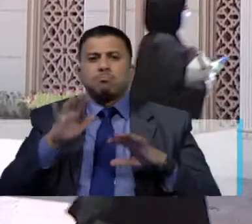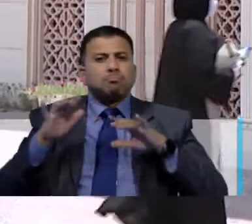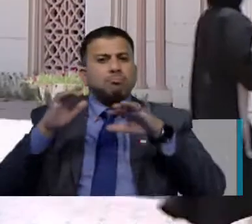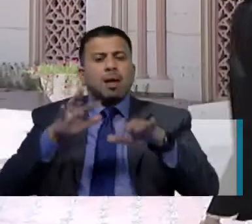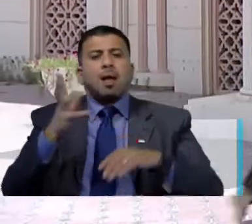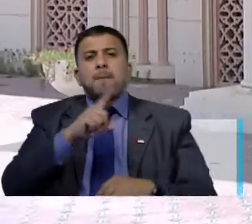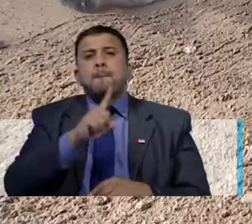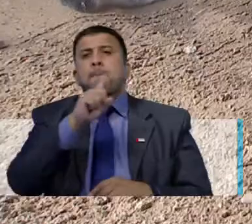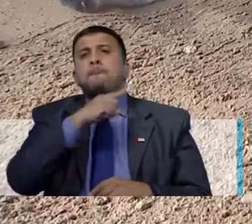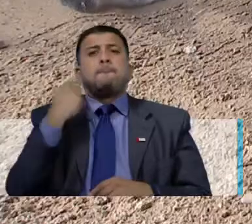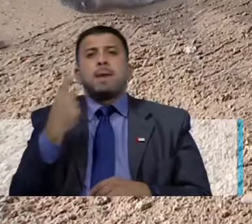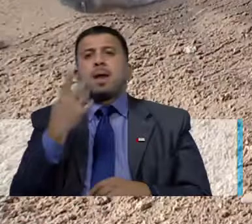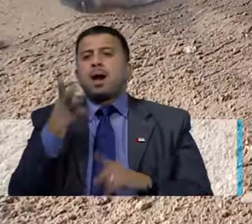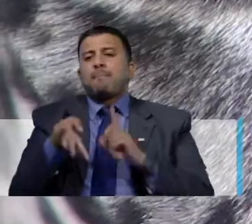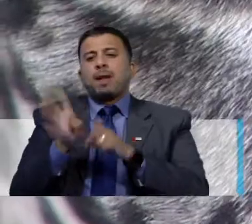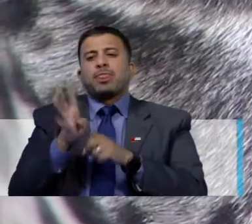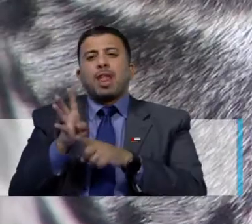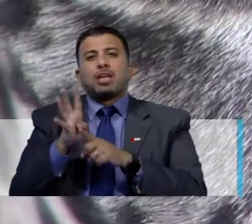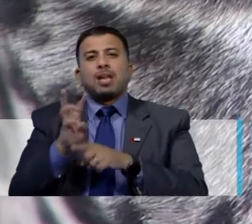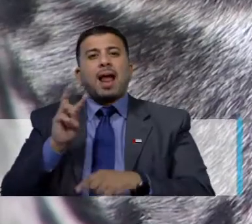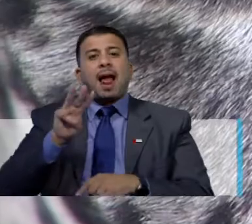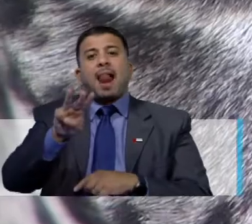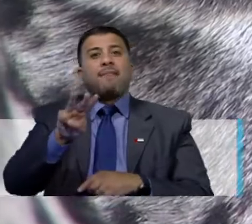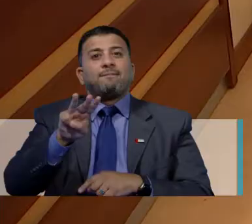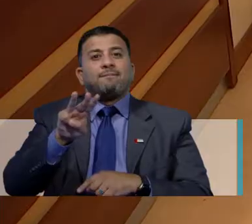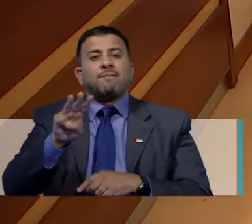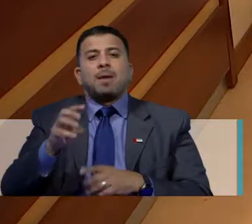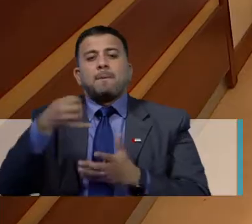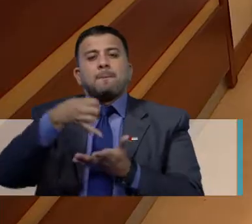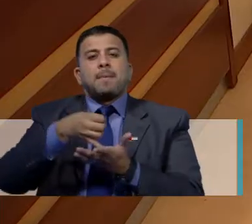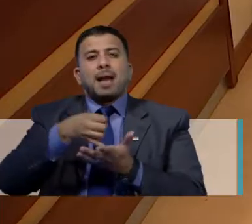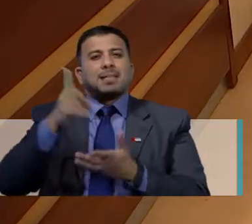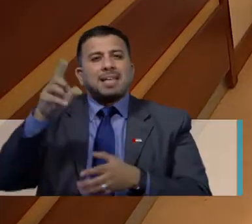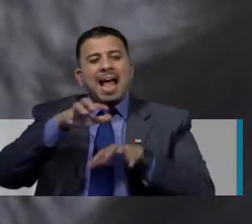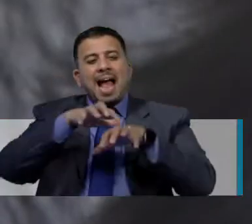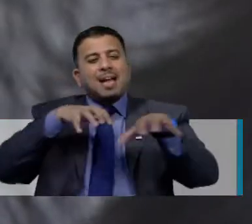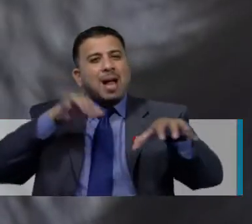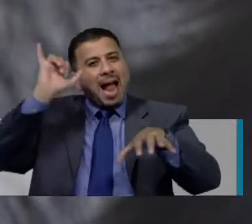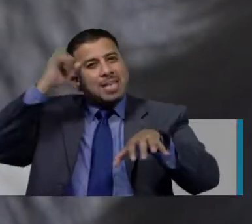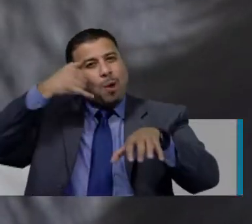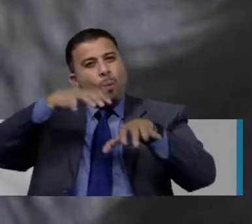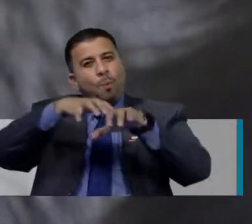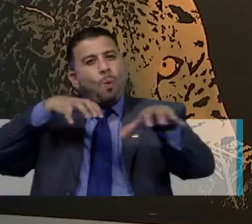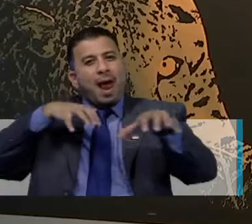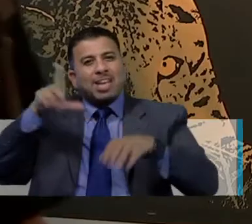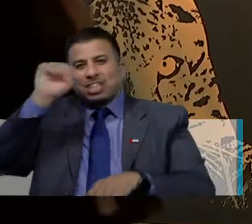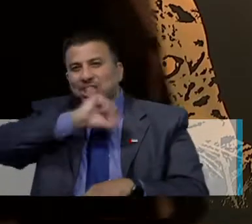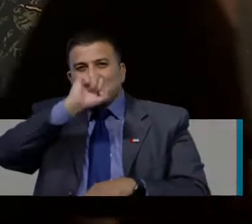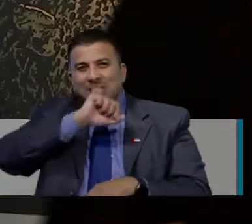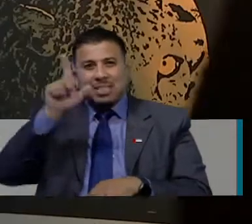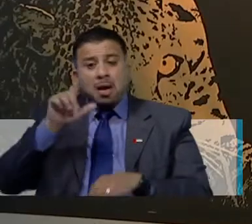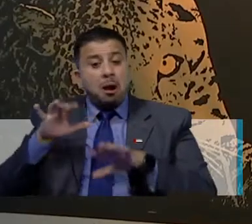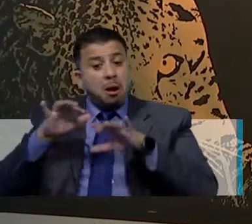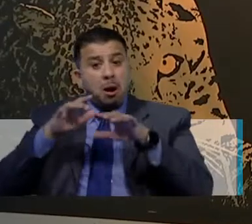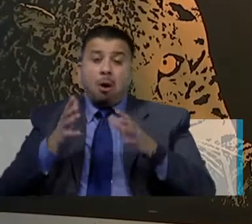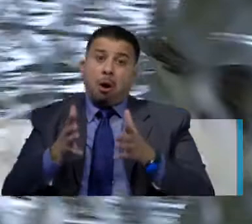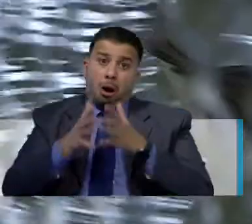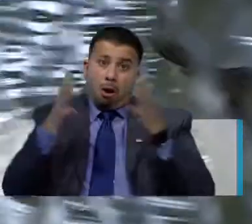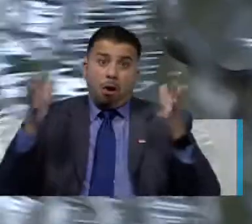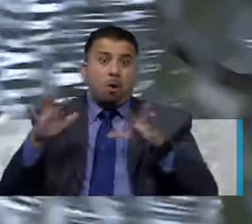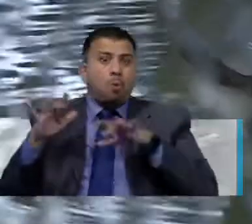على 114,000 زائر على مركز حيوانات شبه الجزيرة العربية الذي استحوذ على النصيب الأعلى